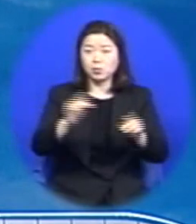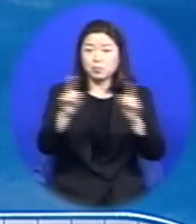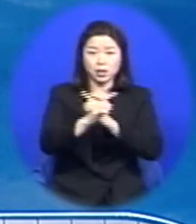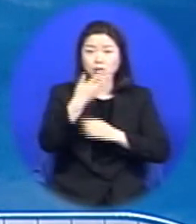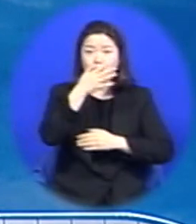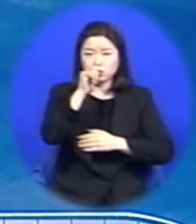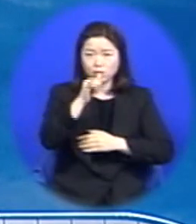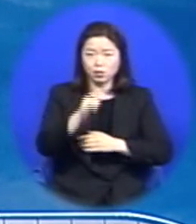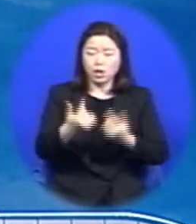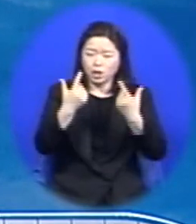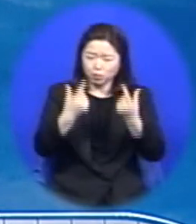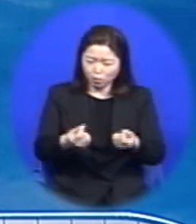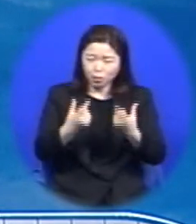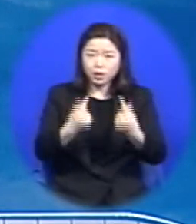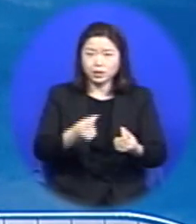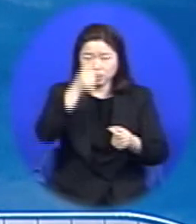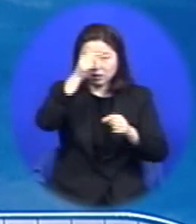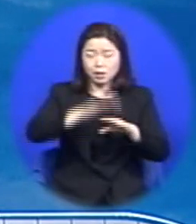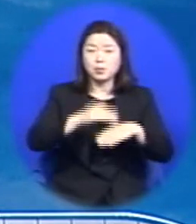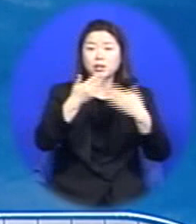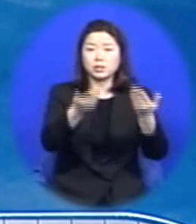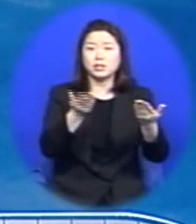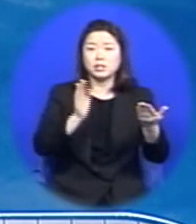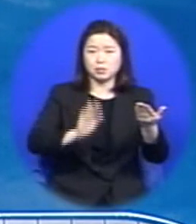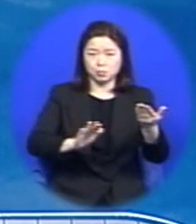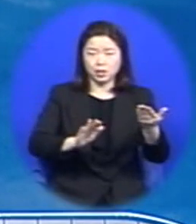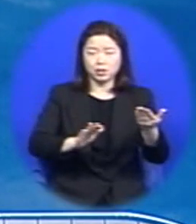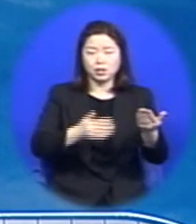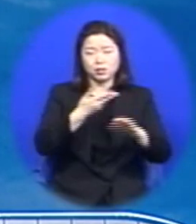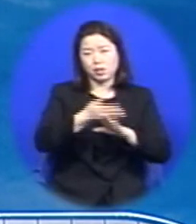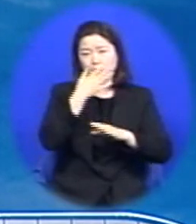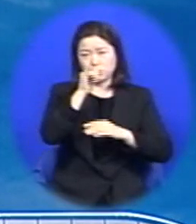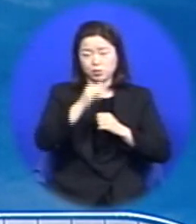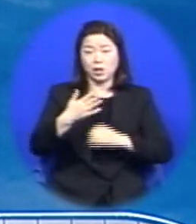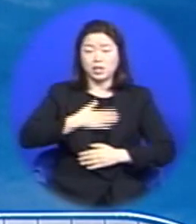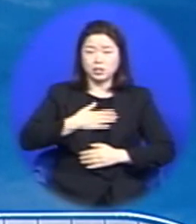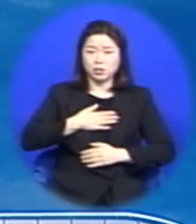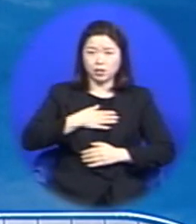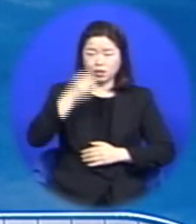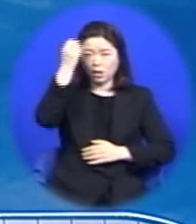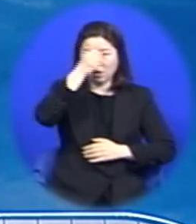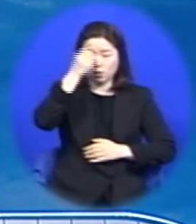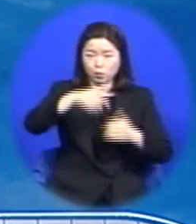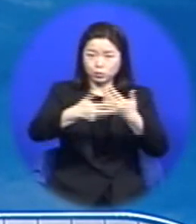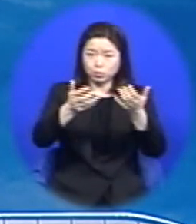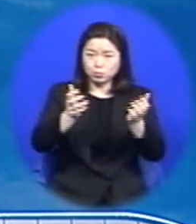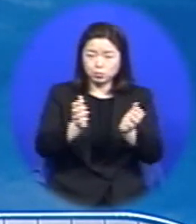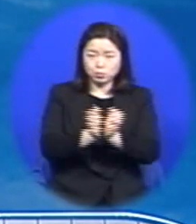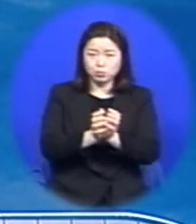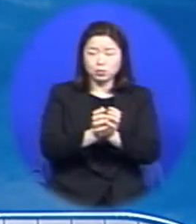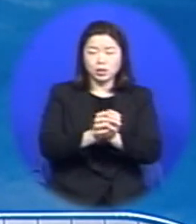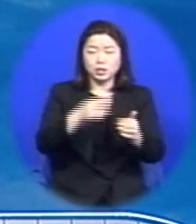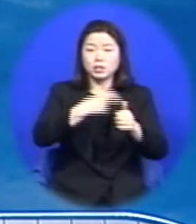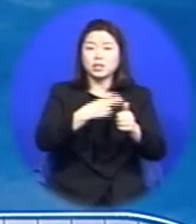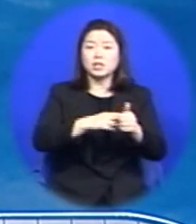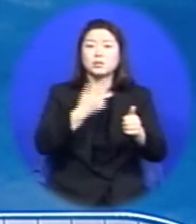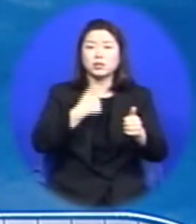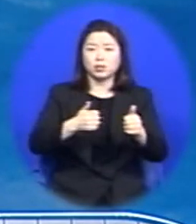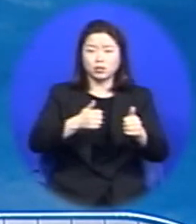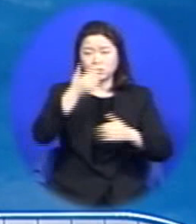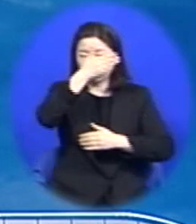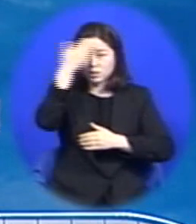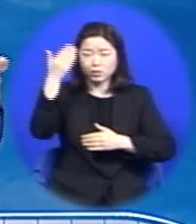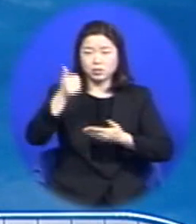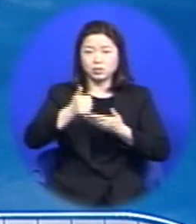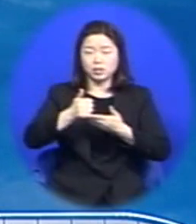예배를 드리는데도. 저에게 고등부 선생님 한 분이 군에 입대를 했습니다. 그리고